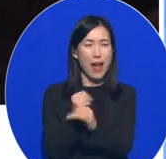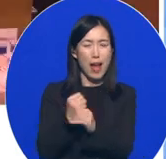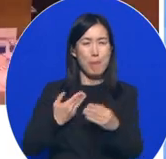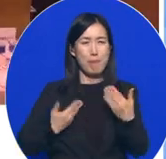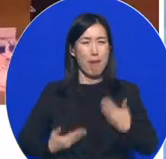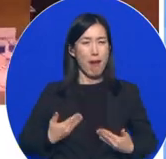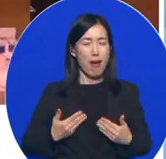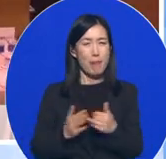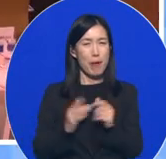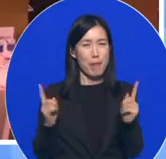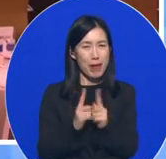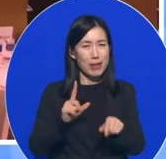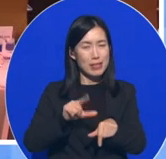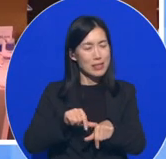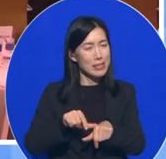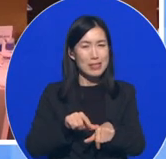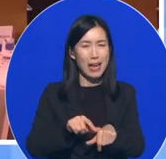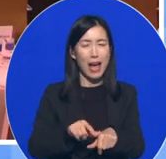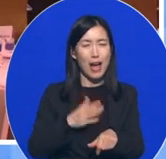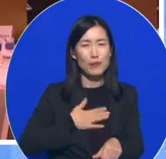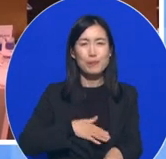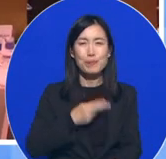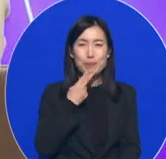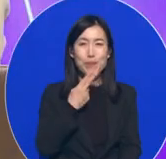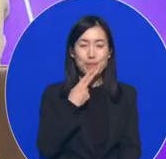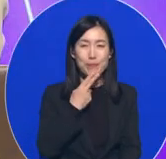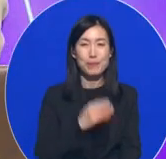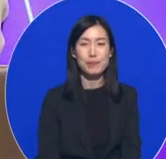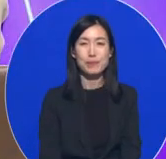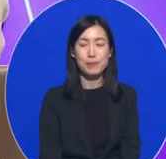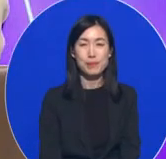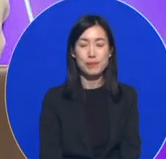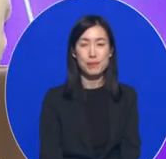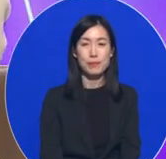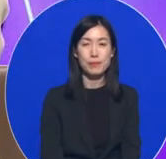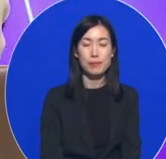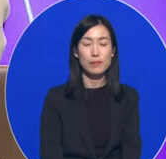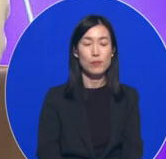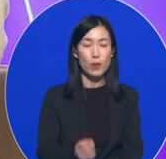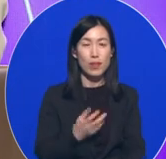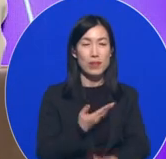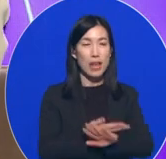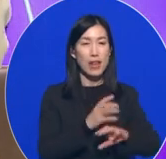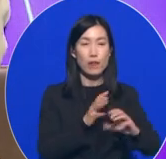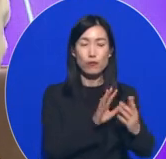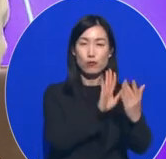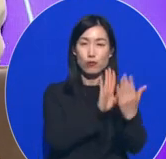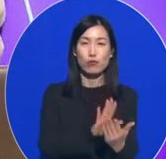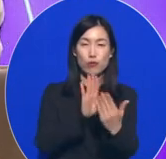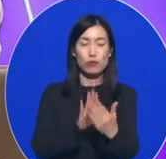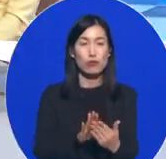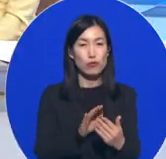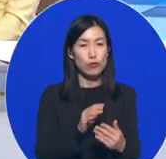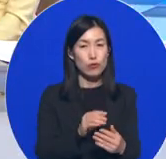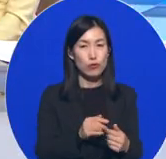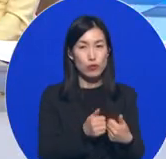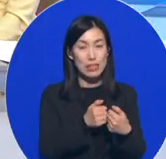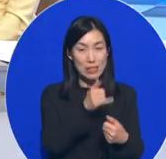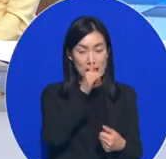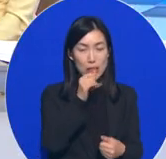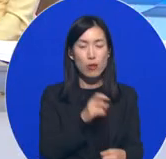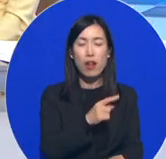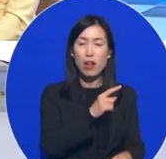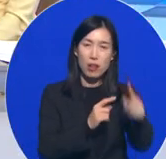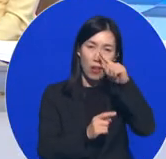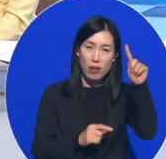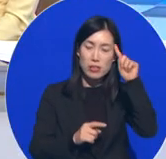이루어질지 장담할 수 없는 것으로 전해졌습니다네 이번에 양자 회담도 이따라 진행이 됐죠 특히이 과정에서 러시아와